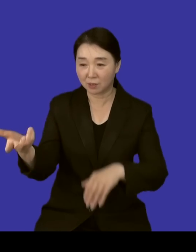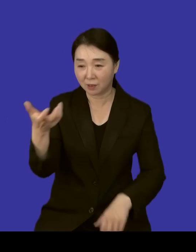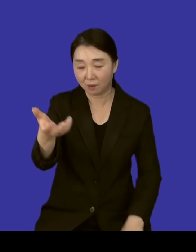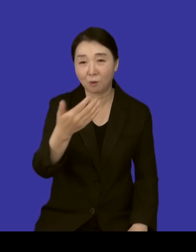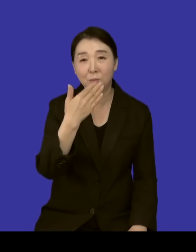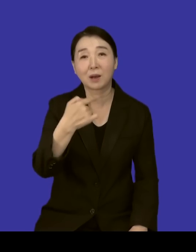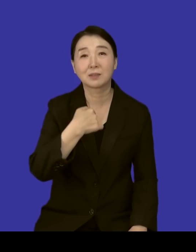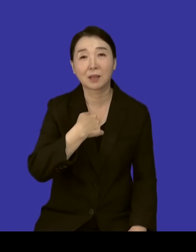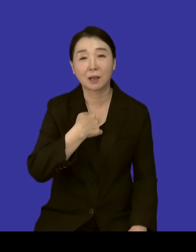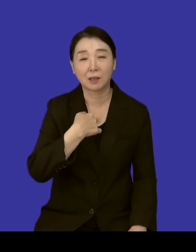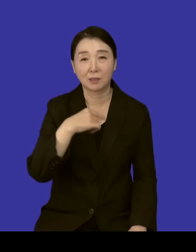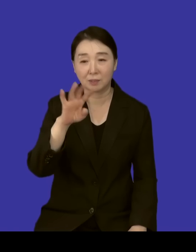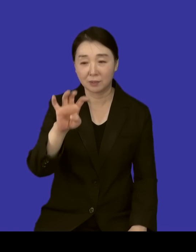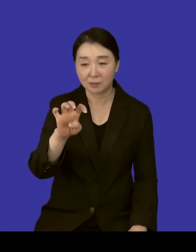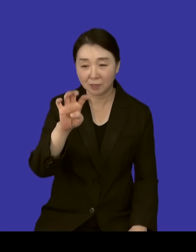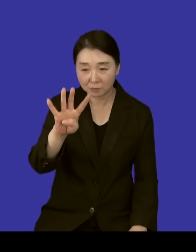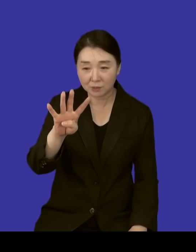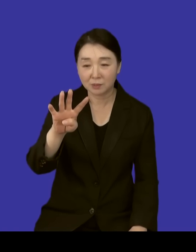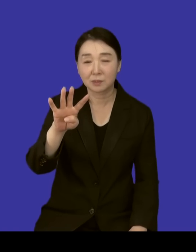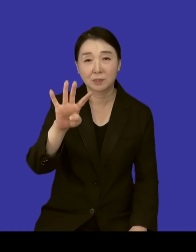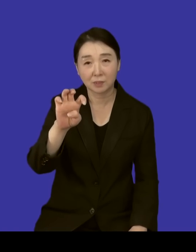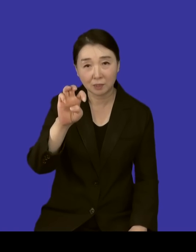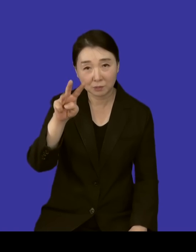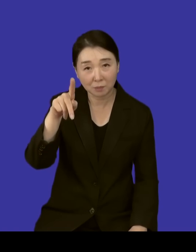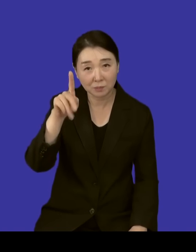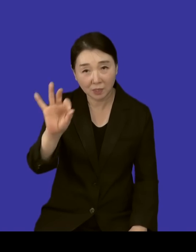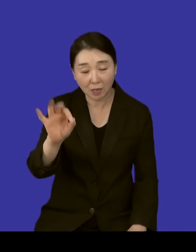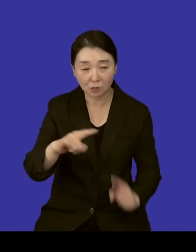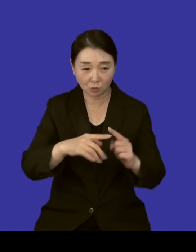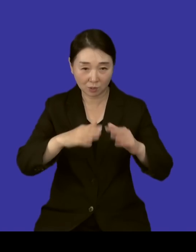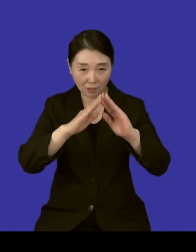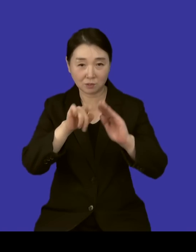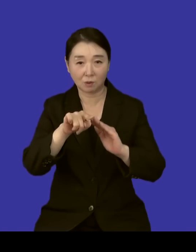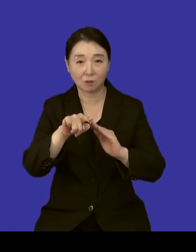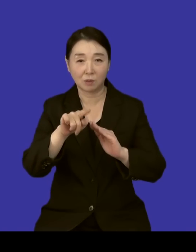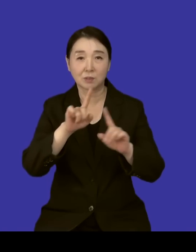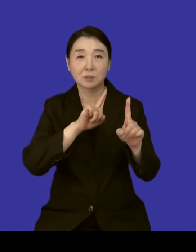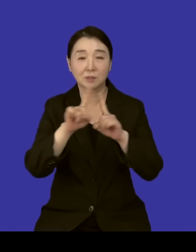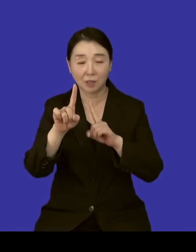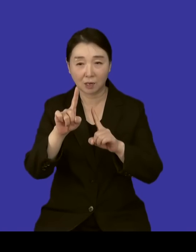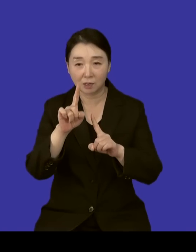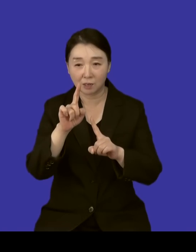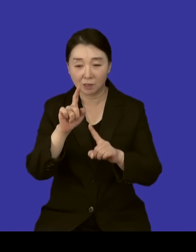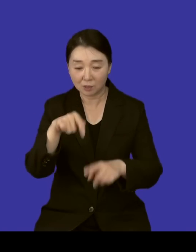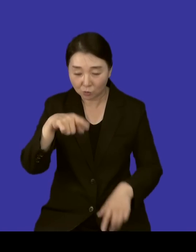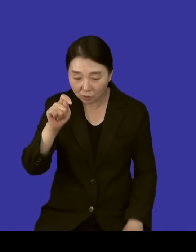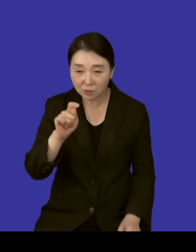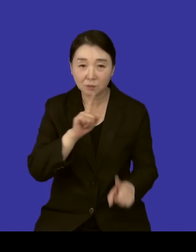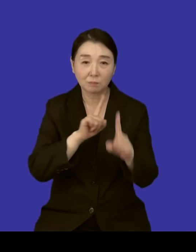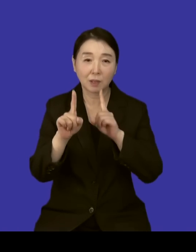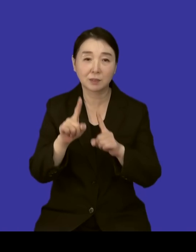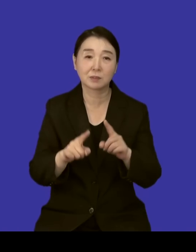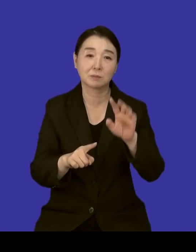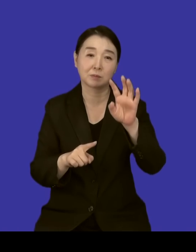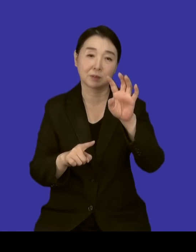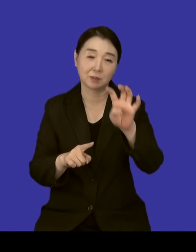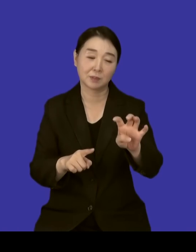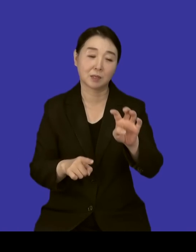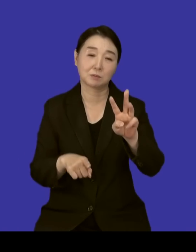또 43장에는 교회를 개척했는데 그날 또 에스겔 큐티 본문이